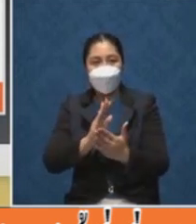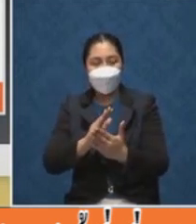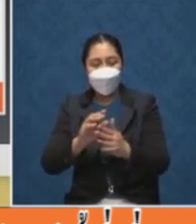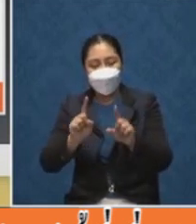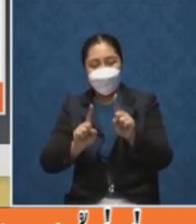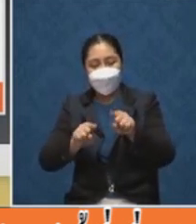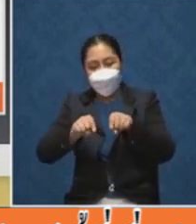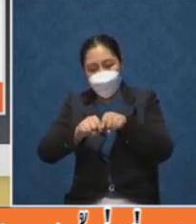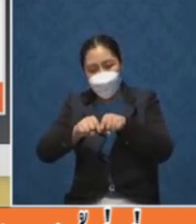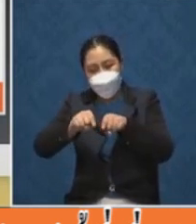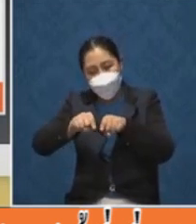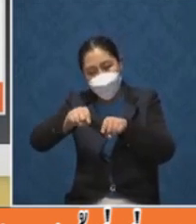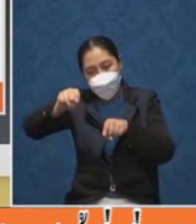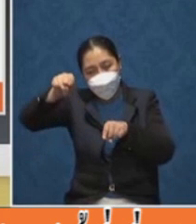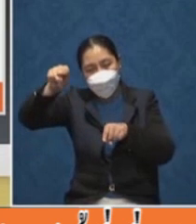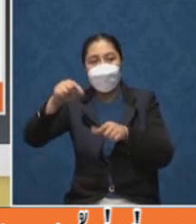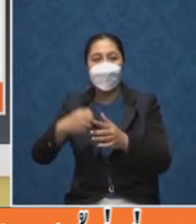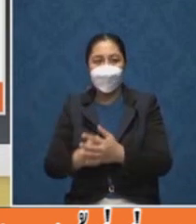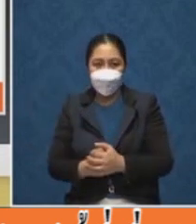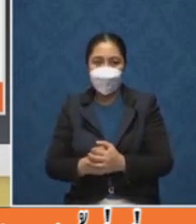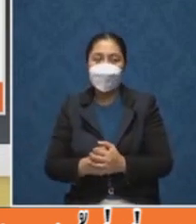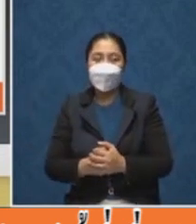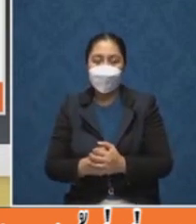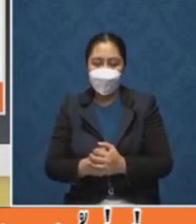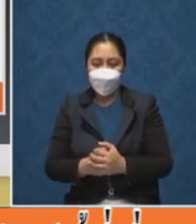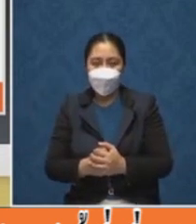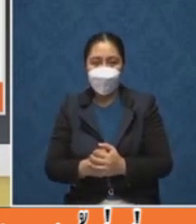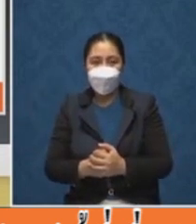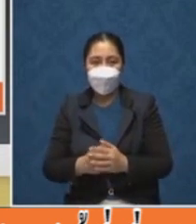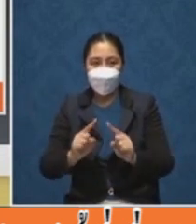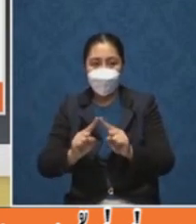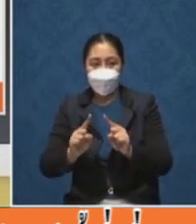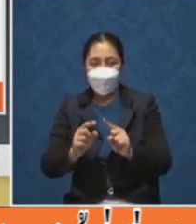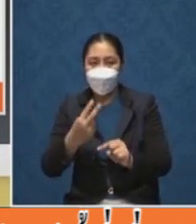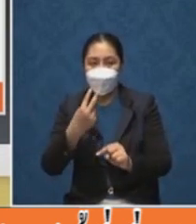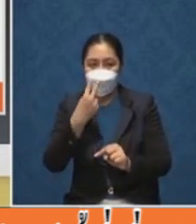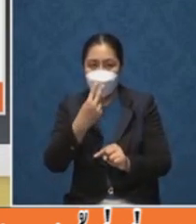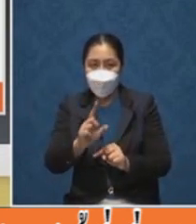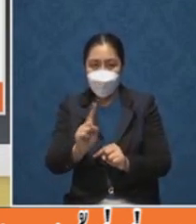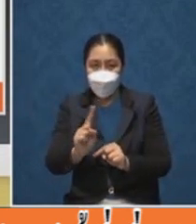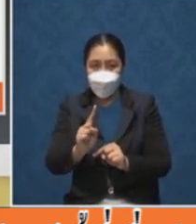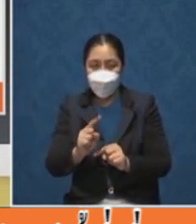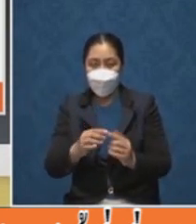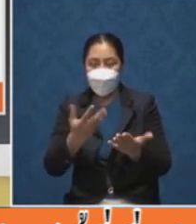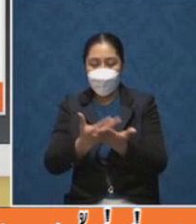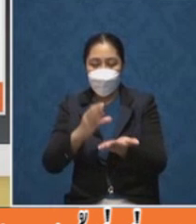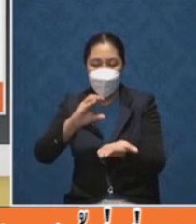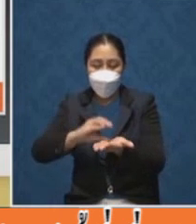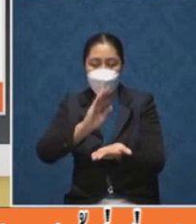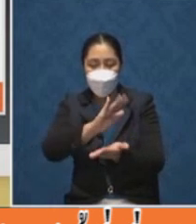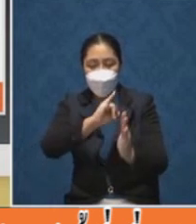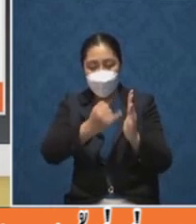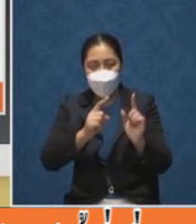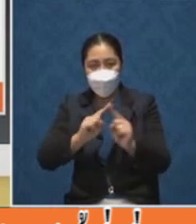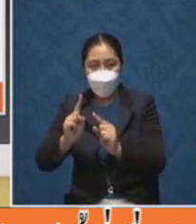รื่อยๆนะคะแต่ในความจริงแล้วเนี่ยพอมาดูไส้ในจริงๆเนี่ยจริงๆแล้วงบสำหรับจังหวัดและกลุ่มจังหวัดนะคะโดยที่ภายอ